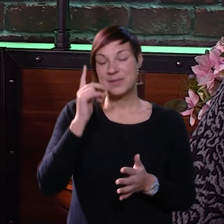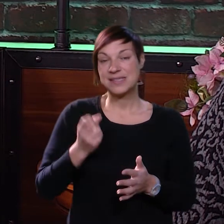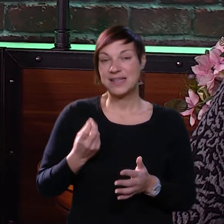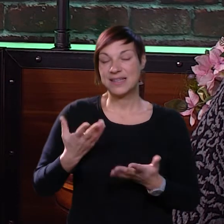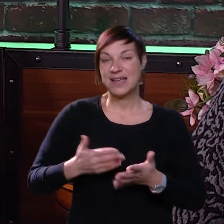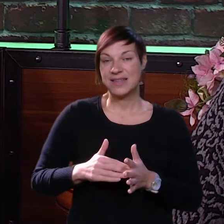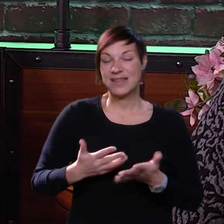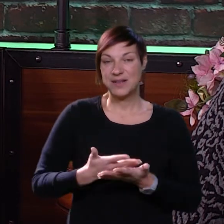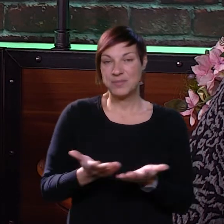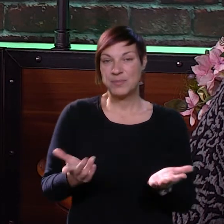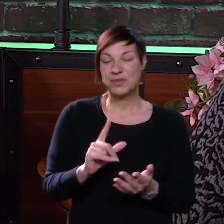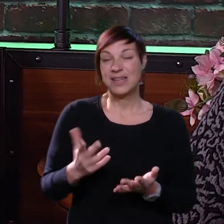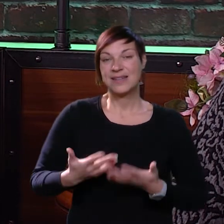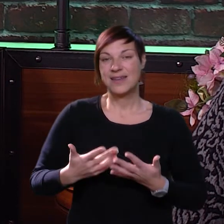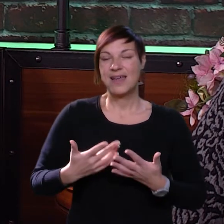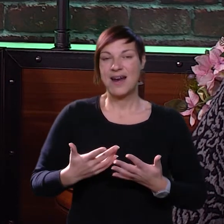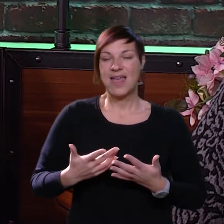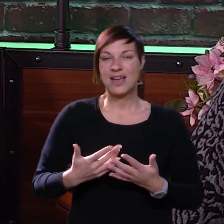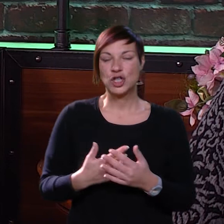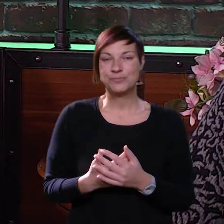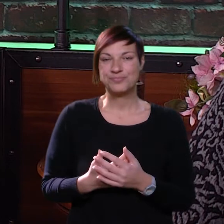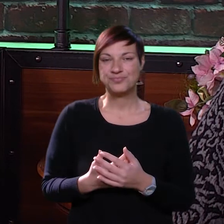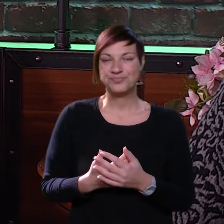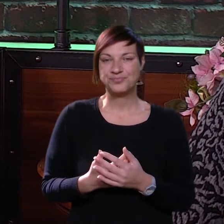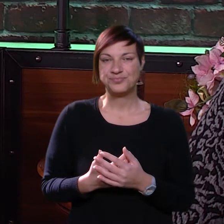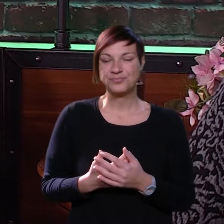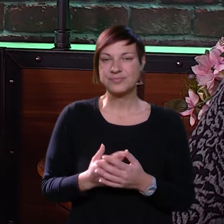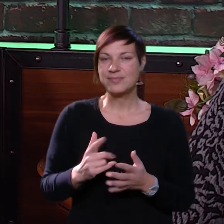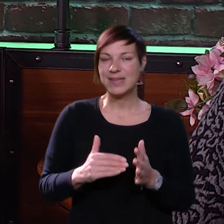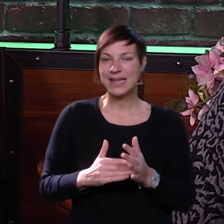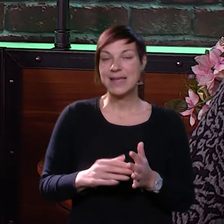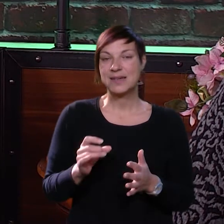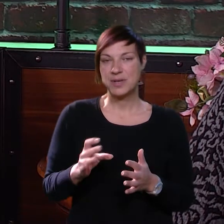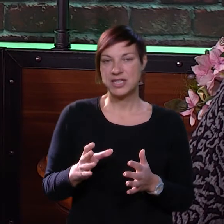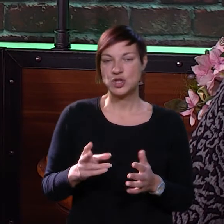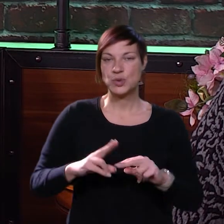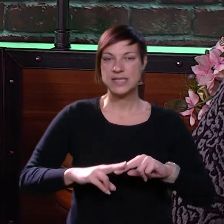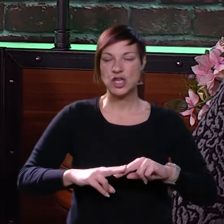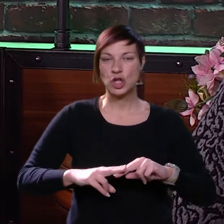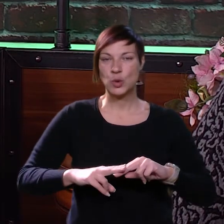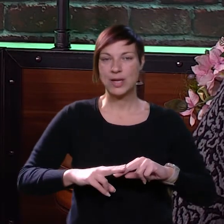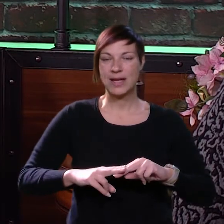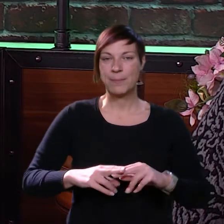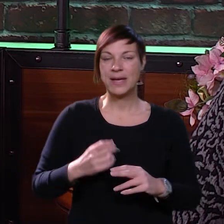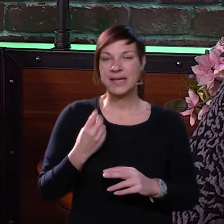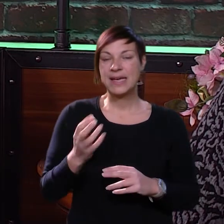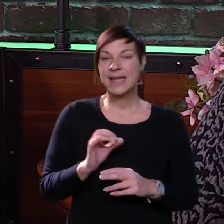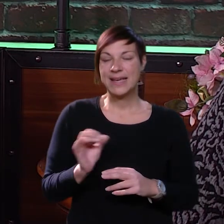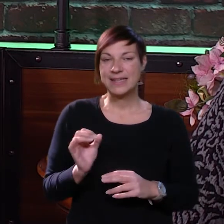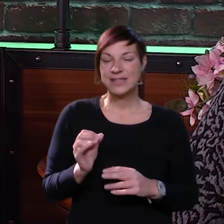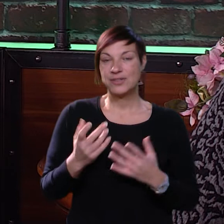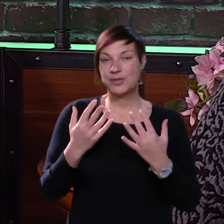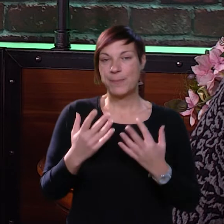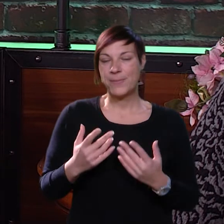treba znati kad treba pustiti, nekad nije lako i ne treba ni žuriti s tim odlukama, nekad